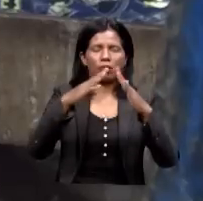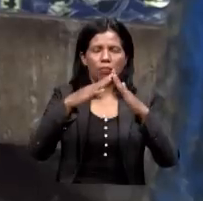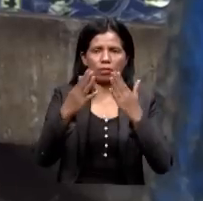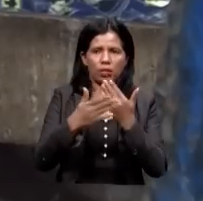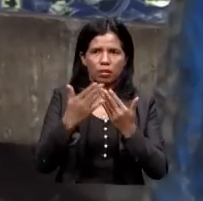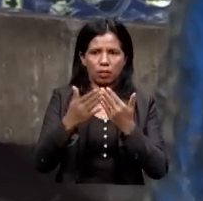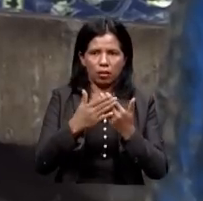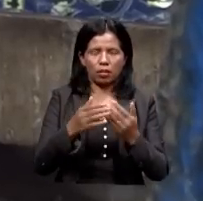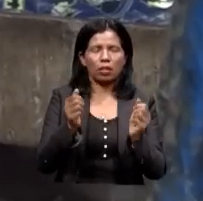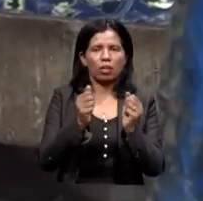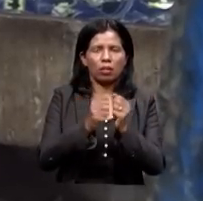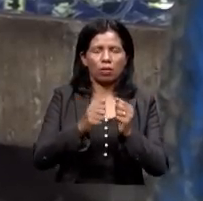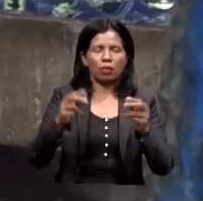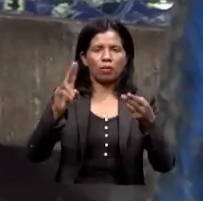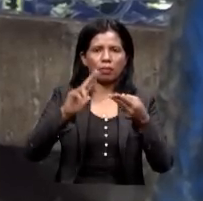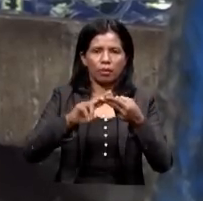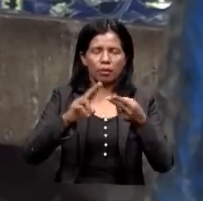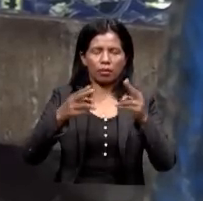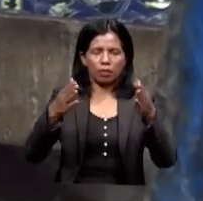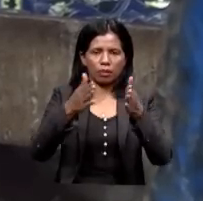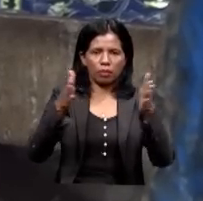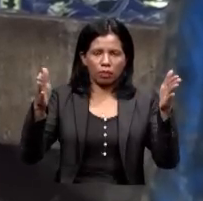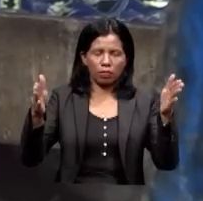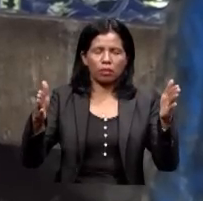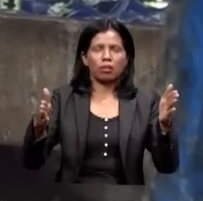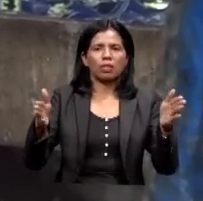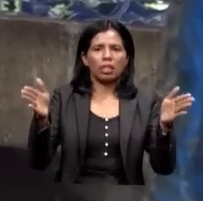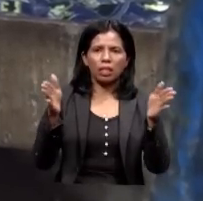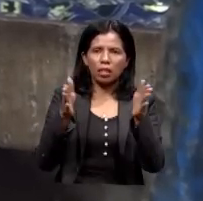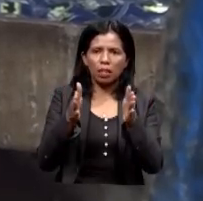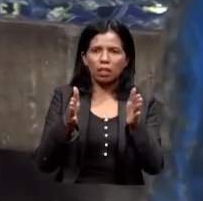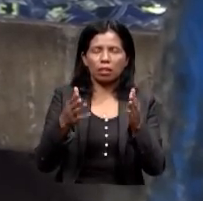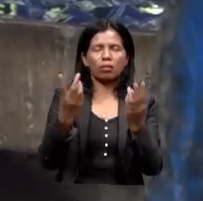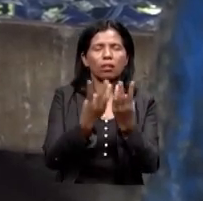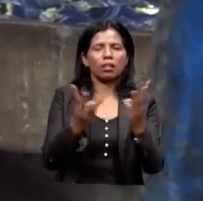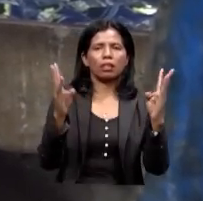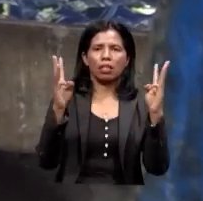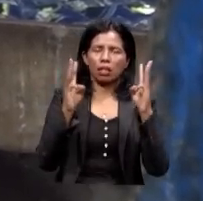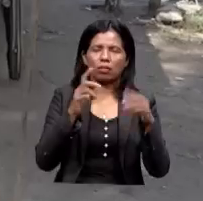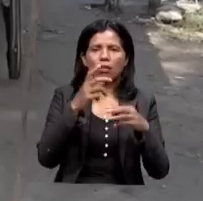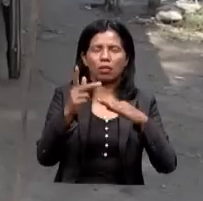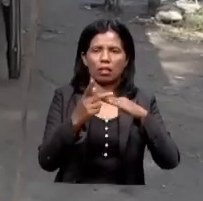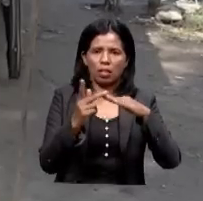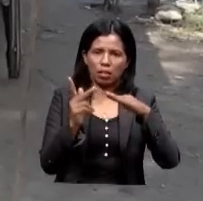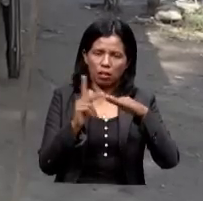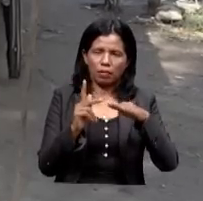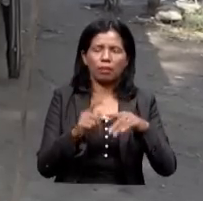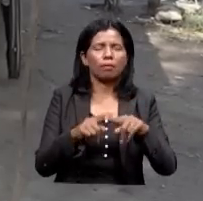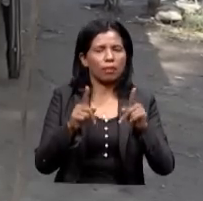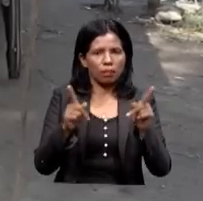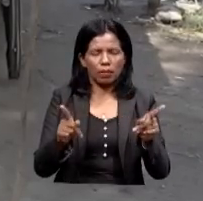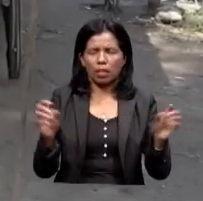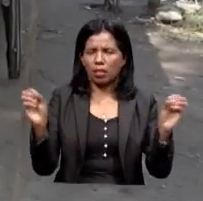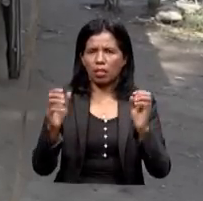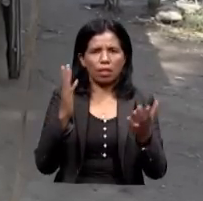simples. Ho medida 6x5 nebe didin det ho kaleng. Maybe situ sang hirak ne lah